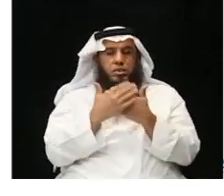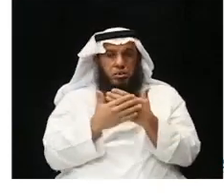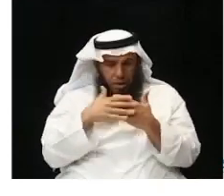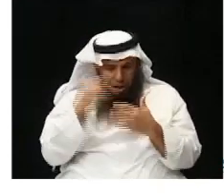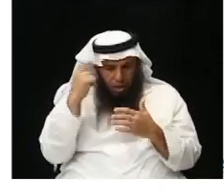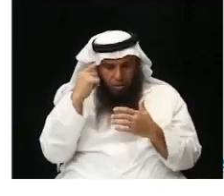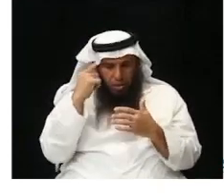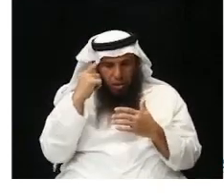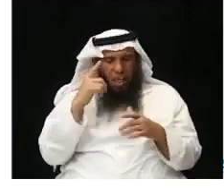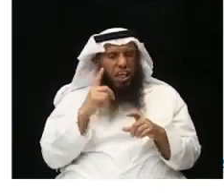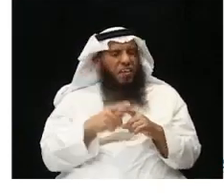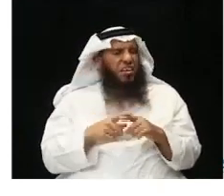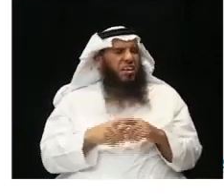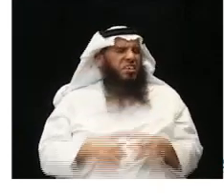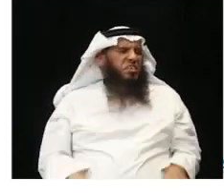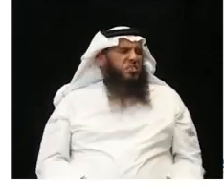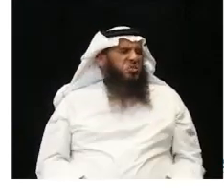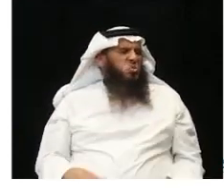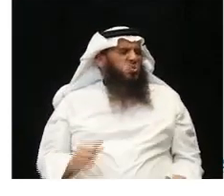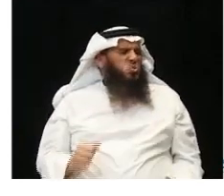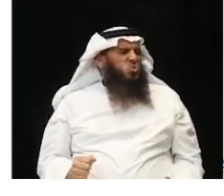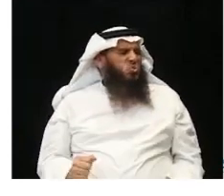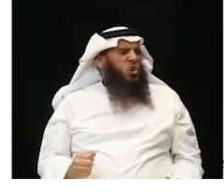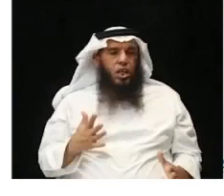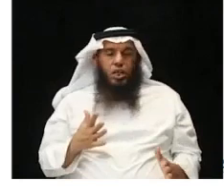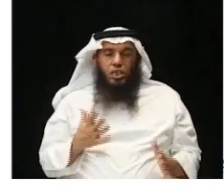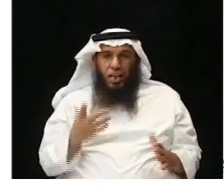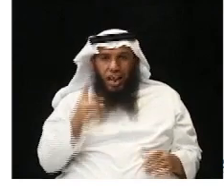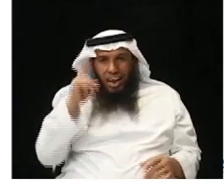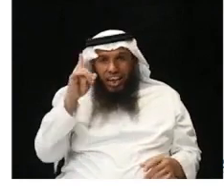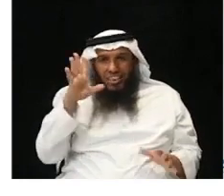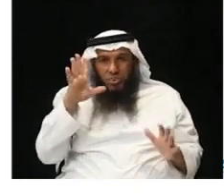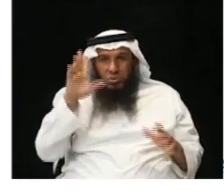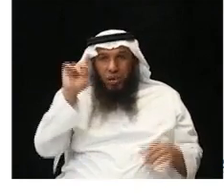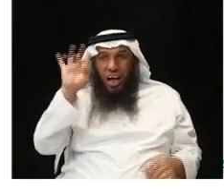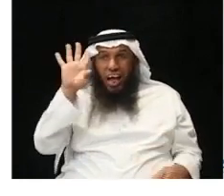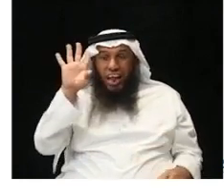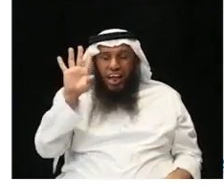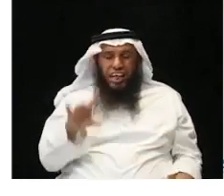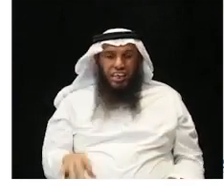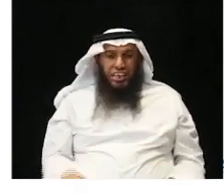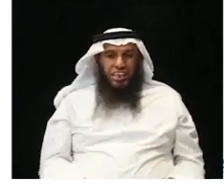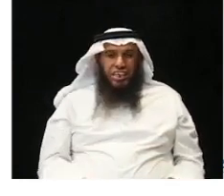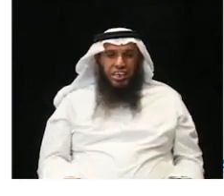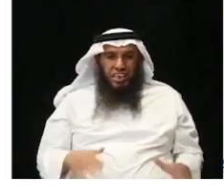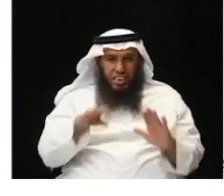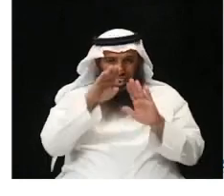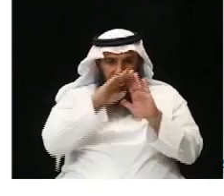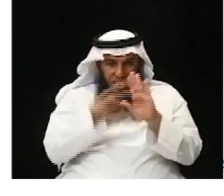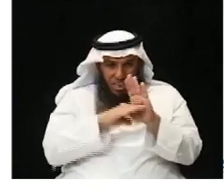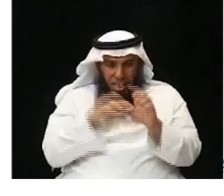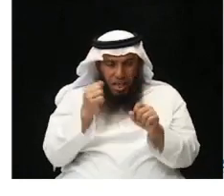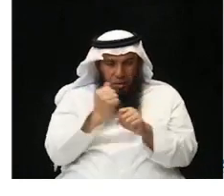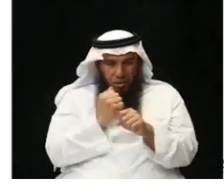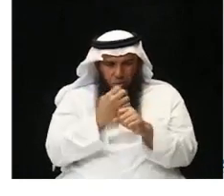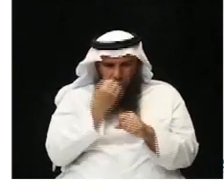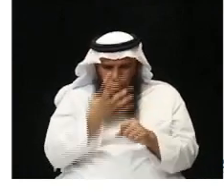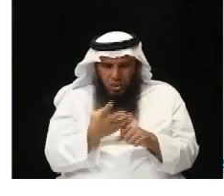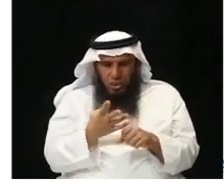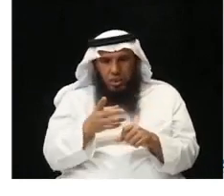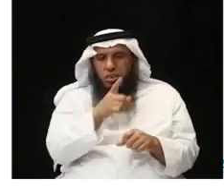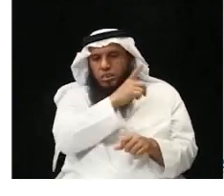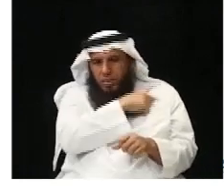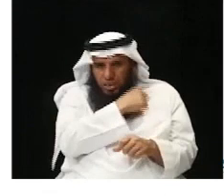ومن يكفر. ثم إن الله سبحانه وتعالى رتب على العمل السيئ